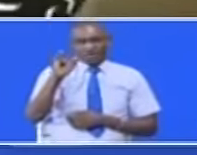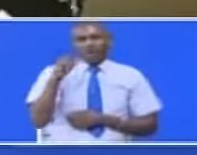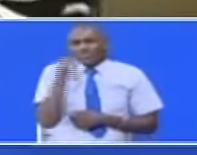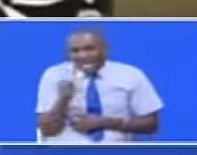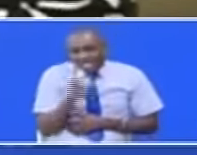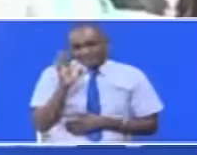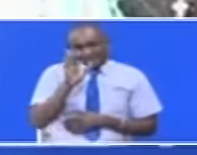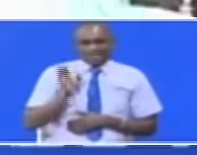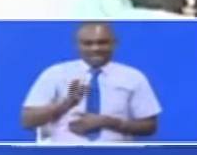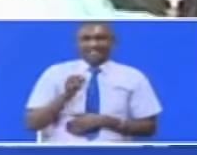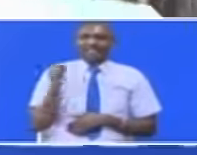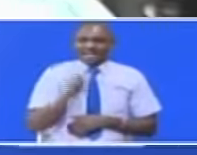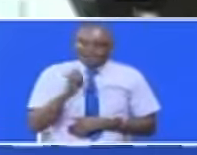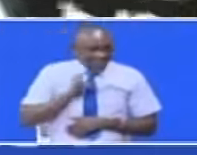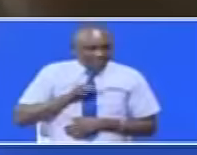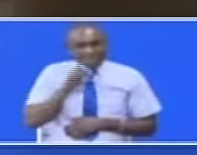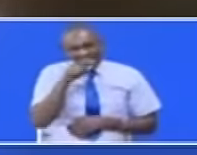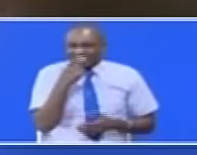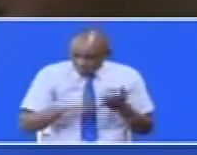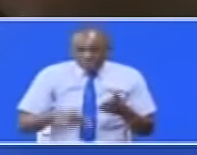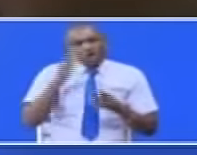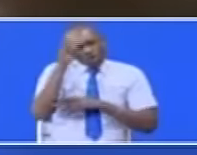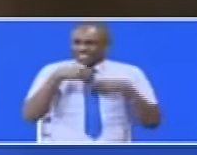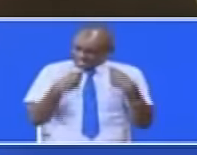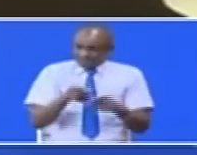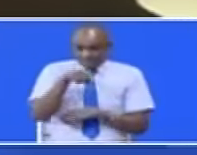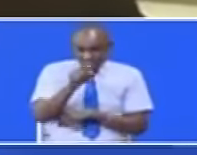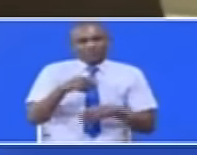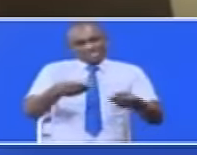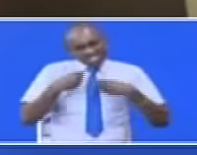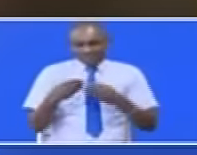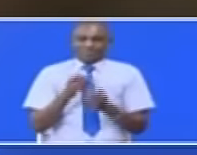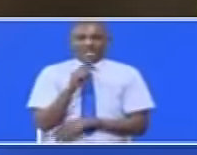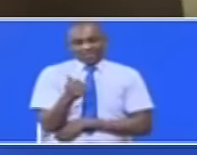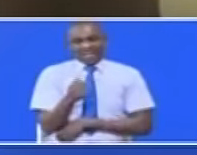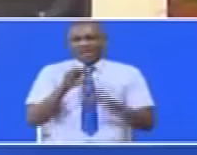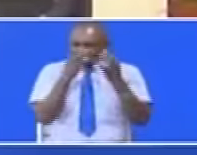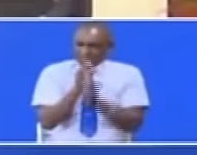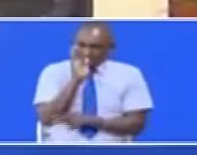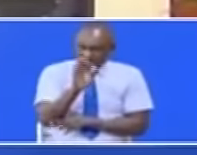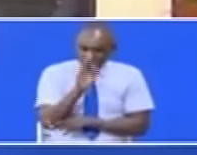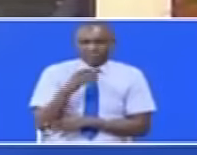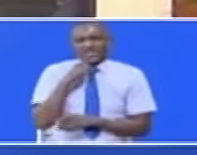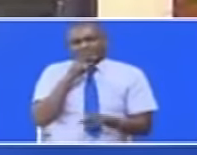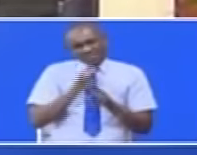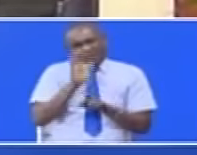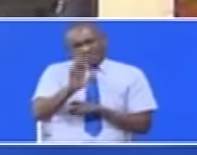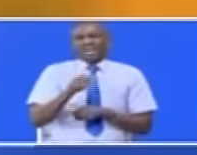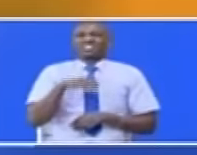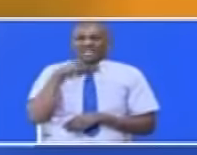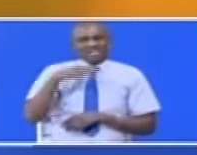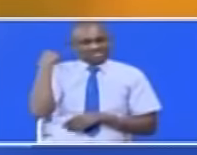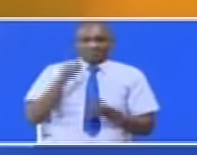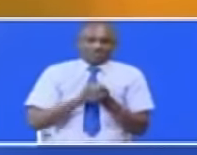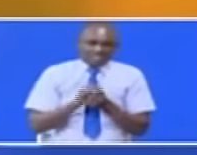sihaba amesema kuwa mungu amempa fursa nyingine kwa kuupa mtoto mwingine baada ya familia hii kumpoteza ndugu Yao juma lililopita